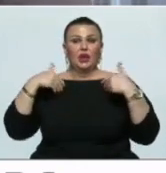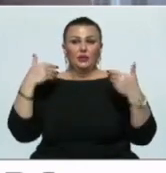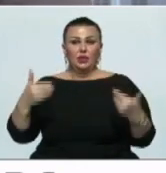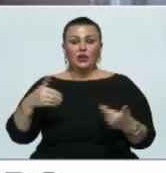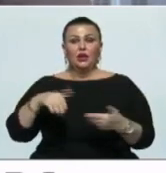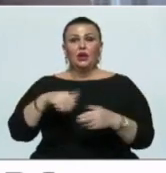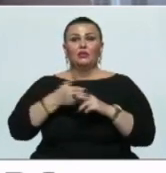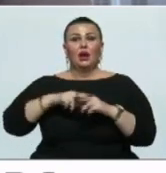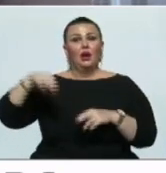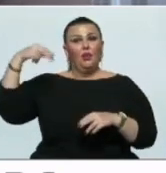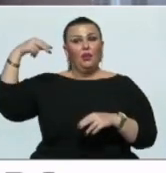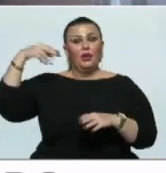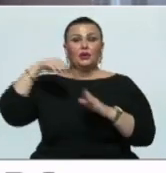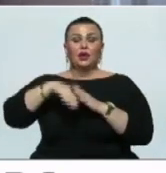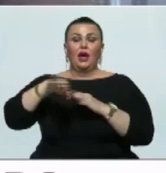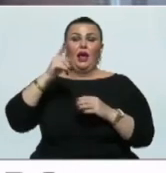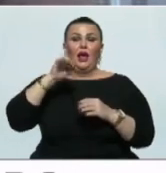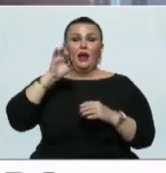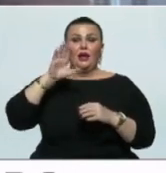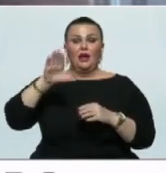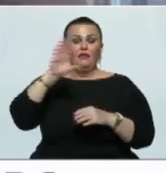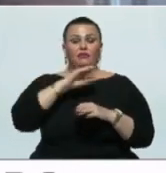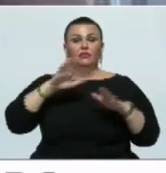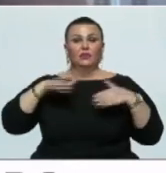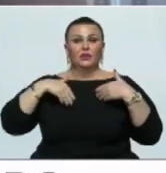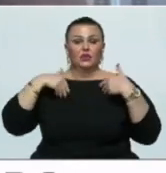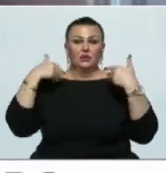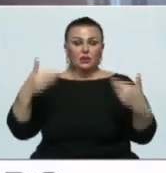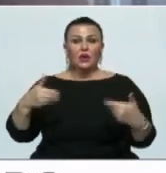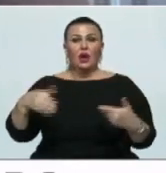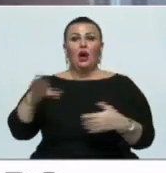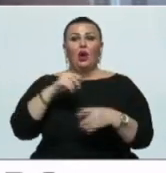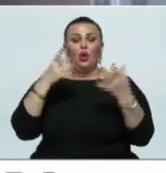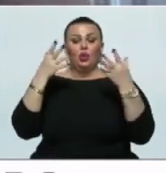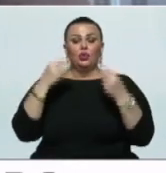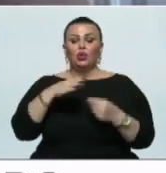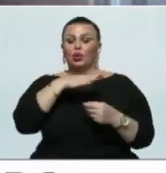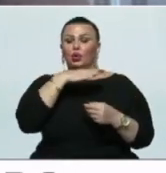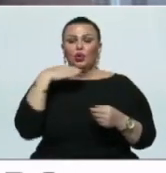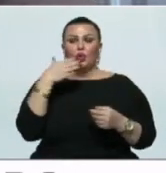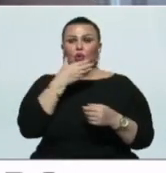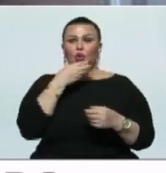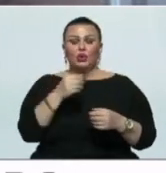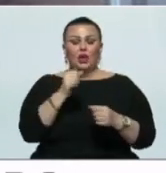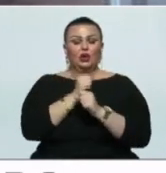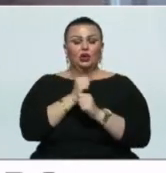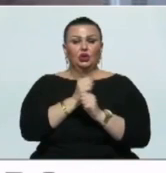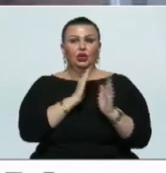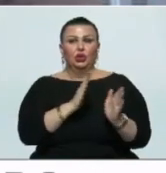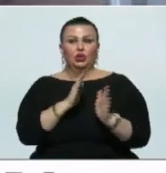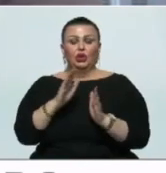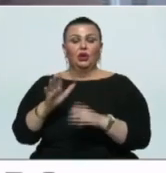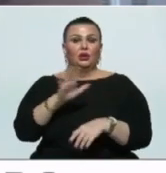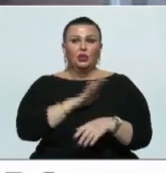Ali Başkomutan Sayın Aliyev'e şükranlarımızı sunuyoruz. Çok güzel bir süreç